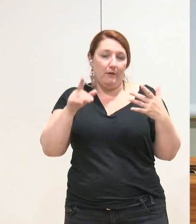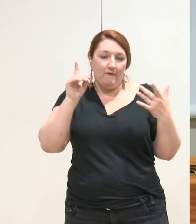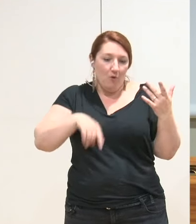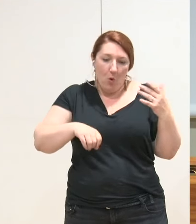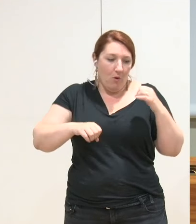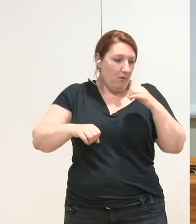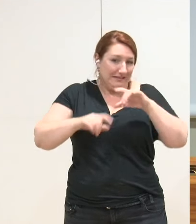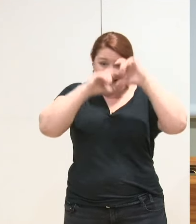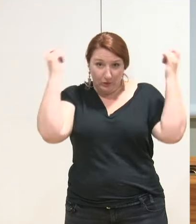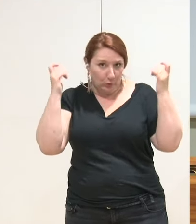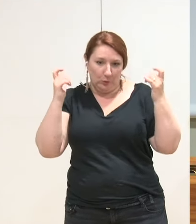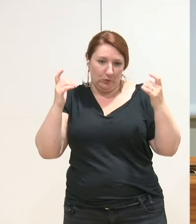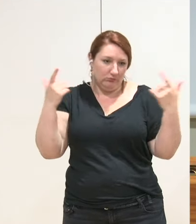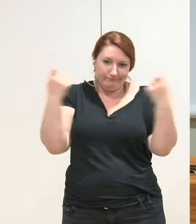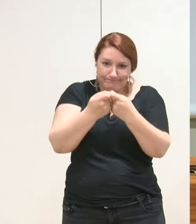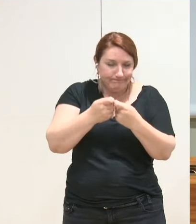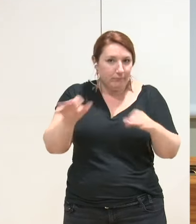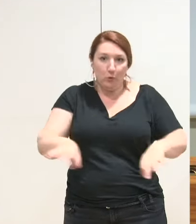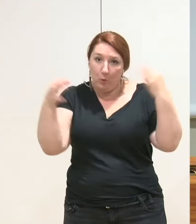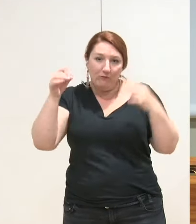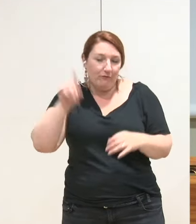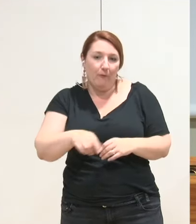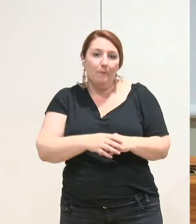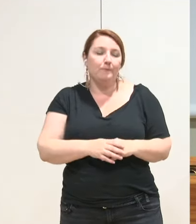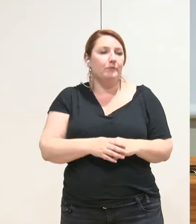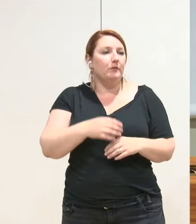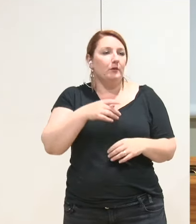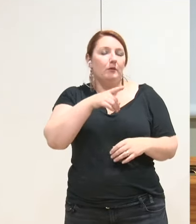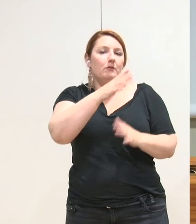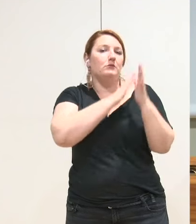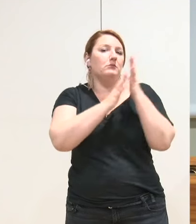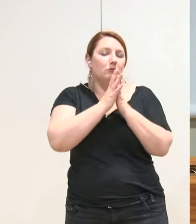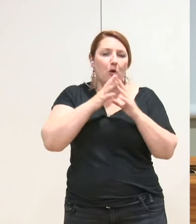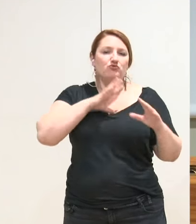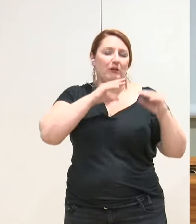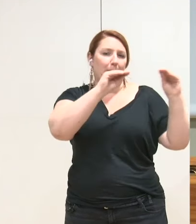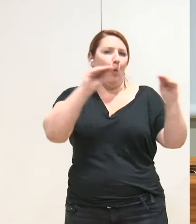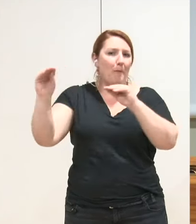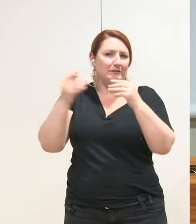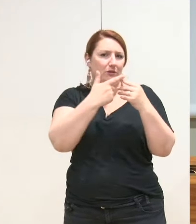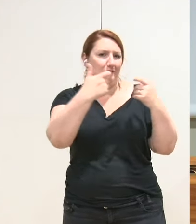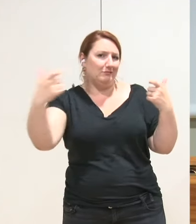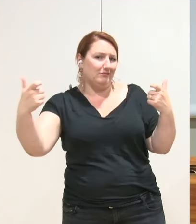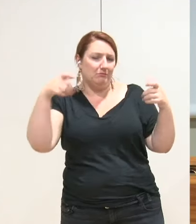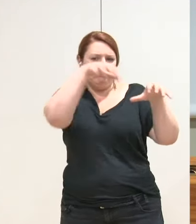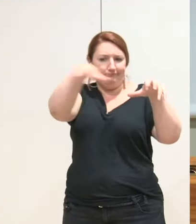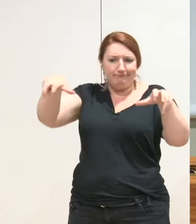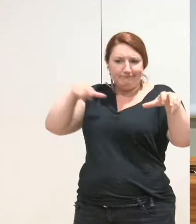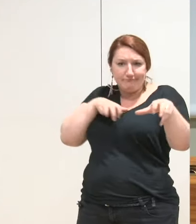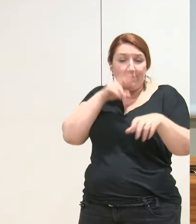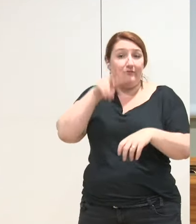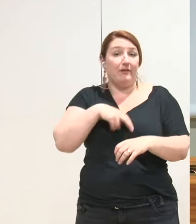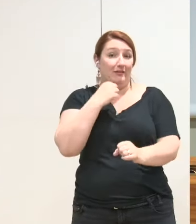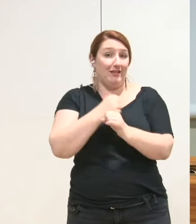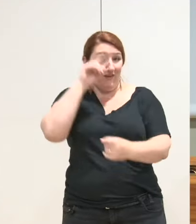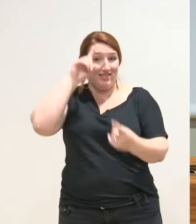différentes commerçants situés sur cette place et que ce travail là autour du modèle économique a